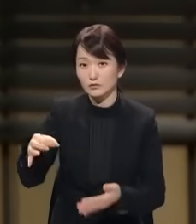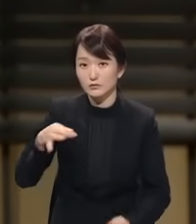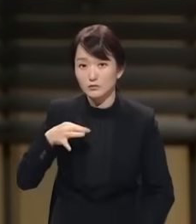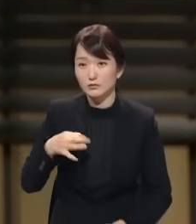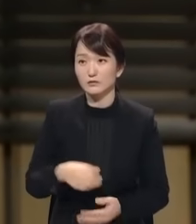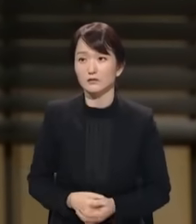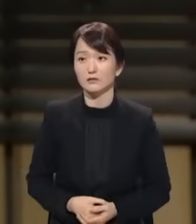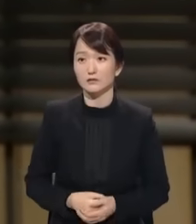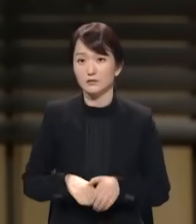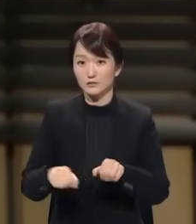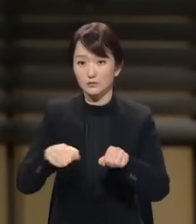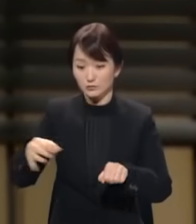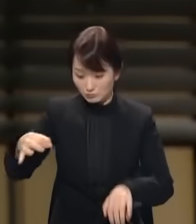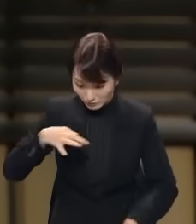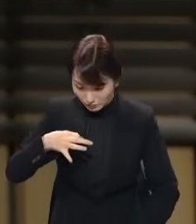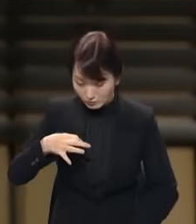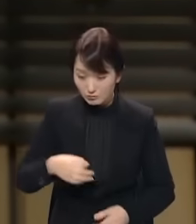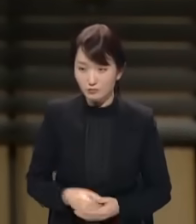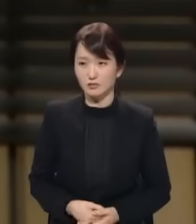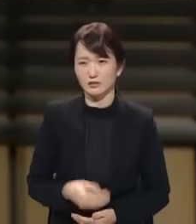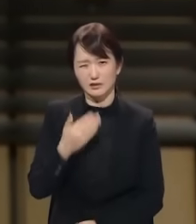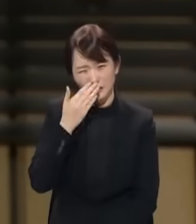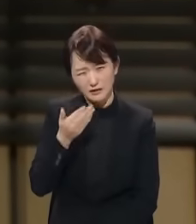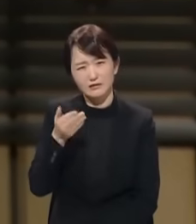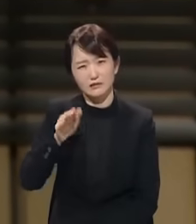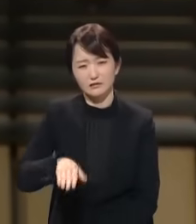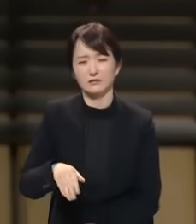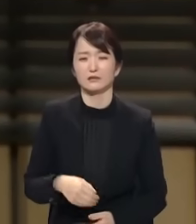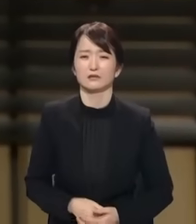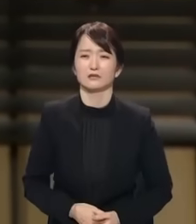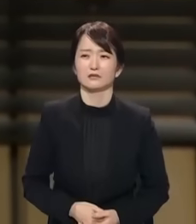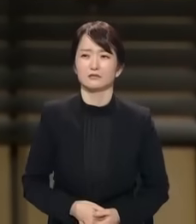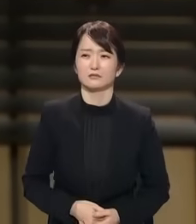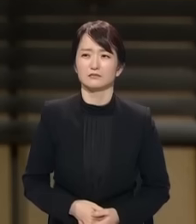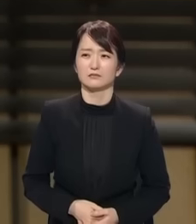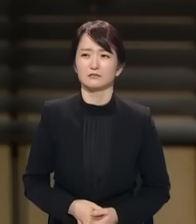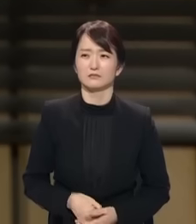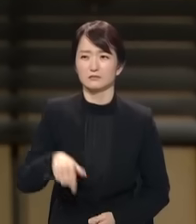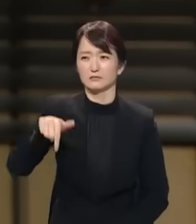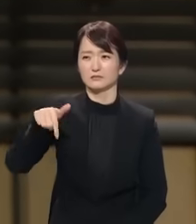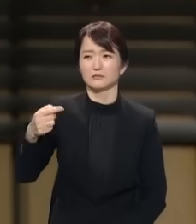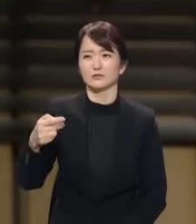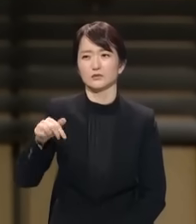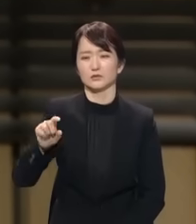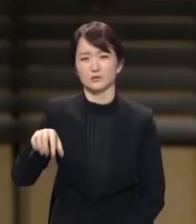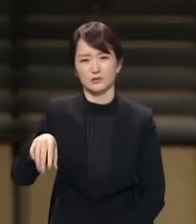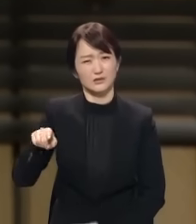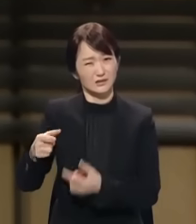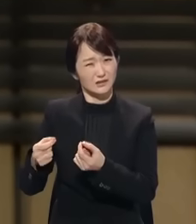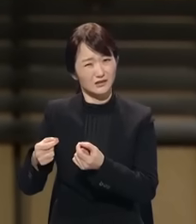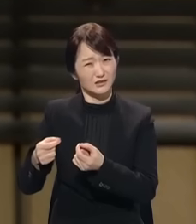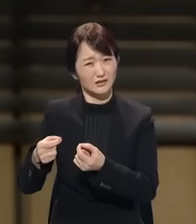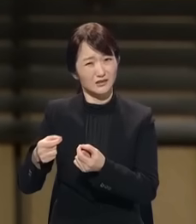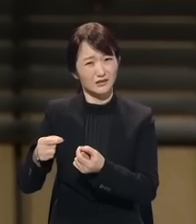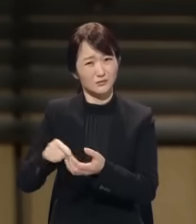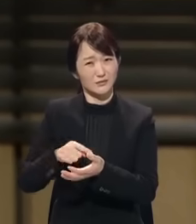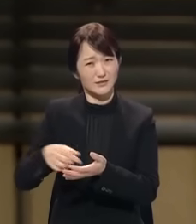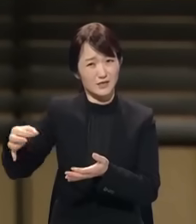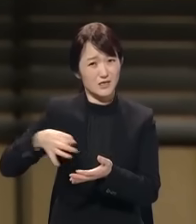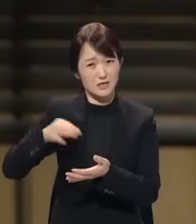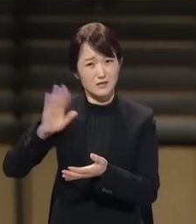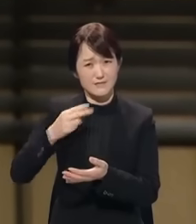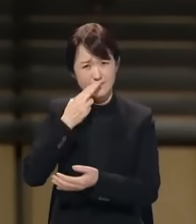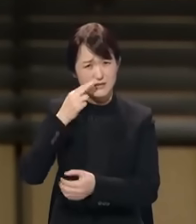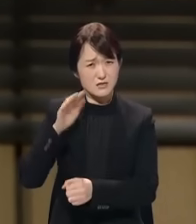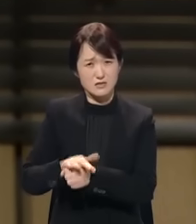좀 청소비 대라 한다든지 하면 가능은 한데 아마도 이 고시원에서는 그렇게는 하진 않는데 너무 어이가 없어서